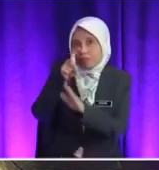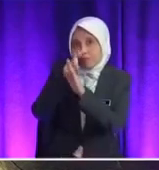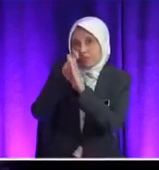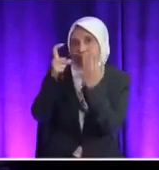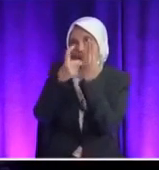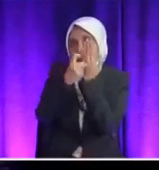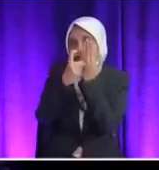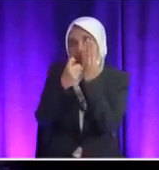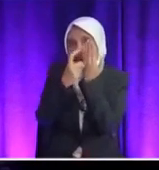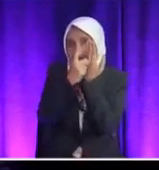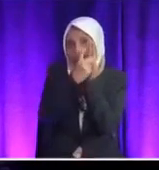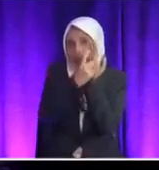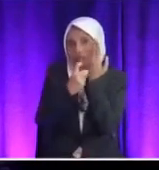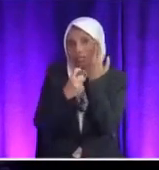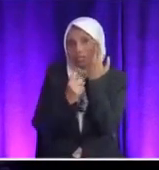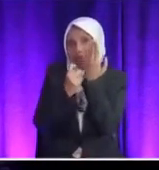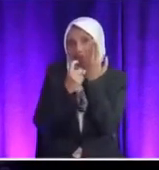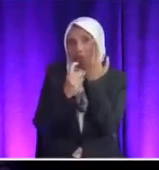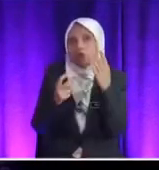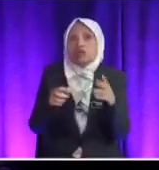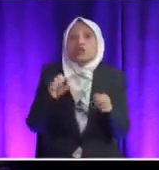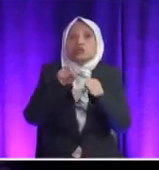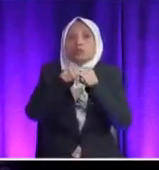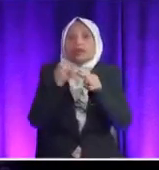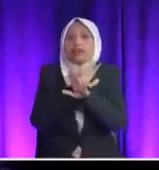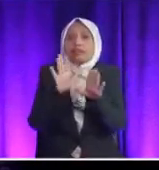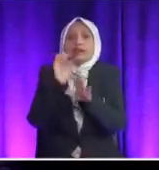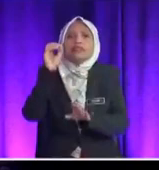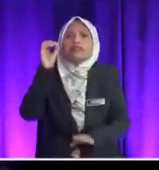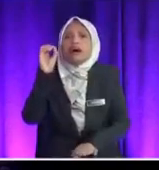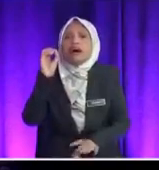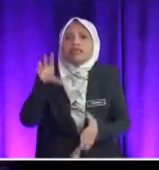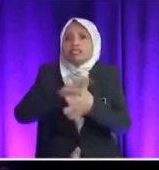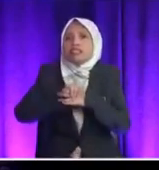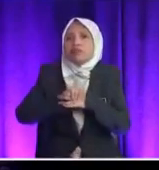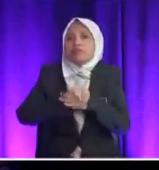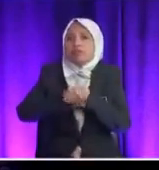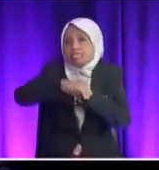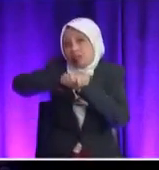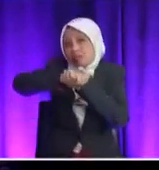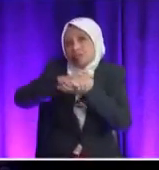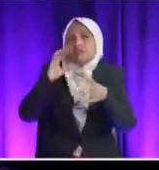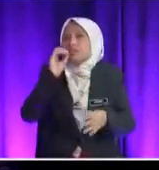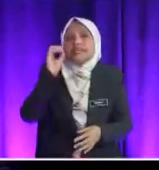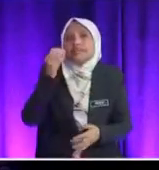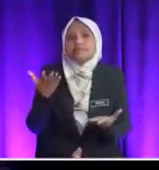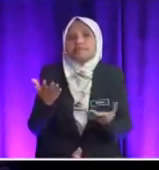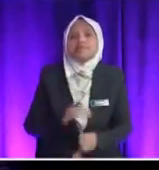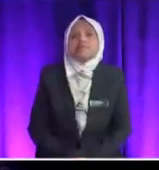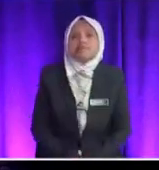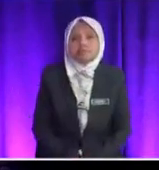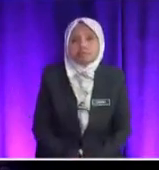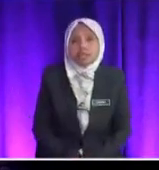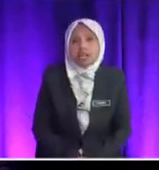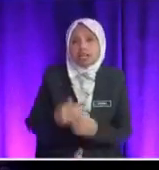supaya tidak ada lagi Sabunnya melekat pada cermin ha tanpa suatu penting atas ke bawah